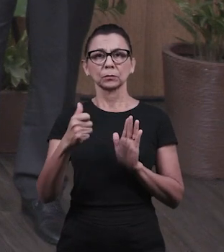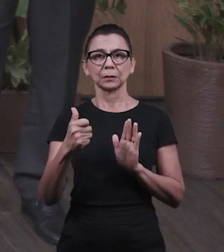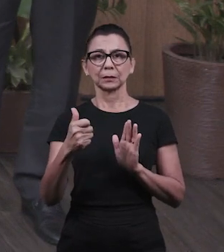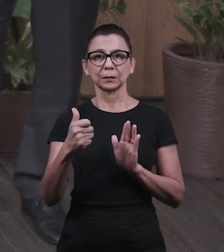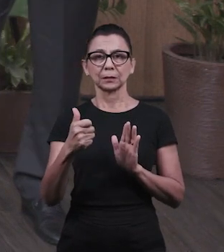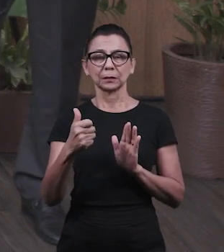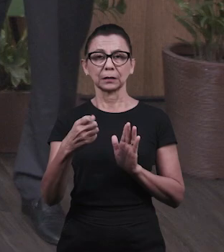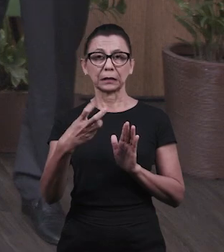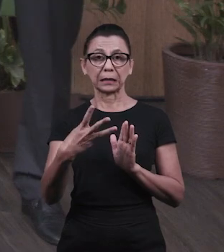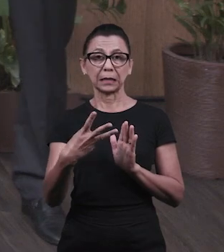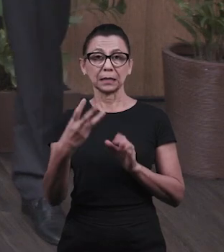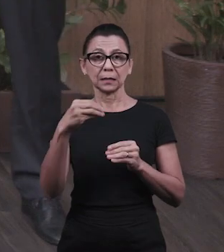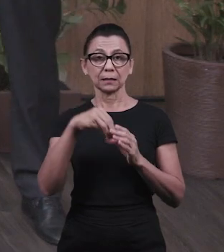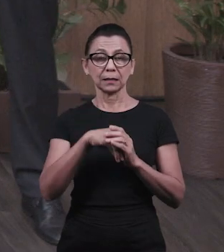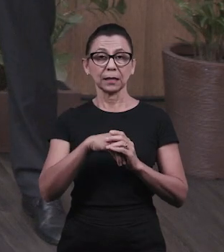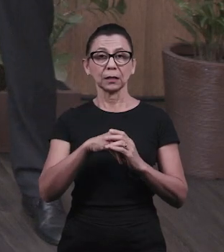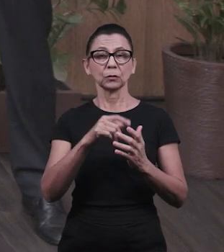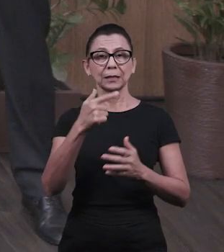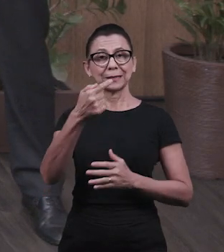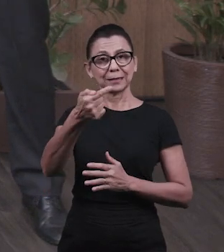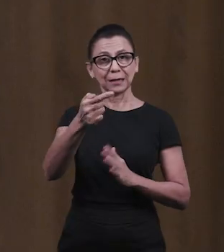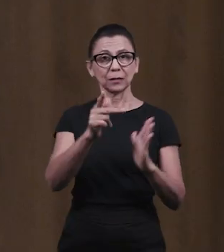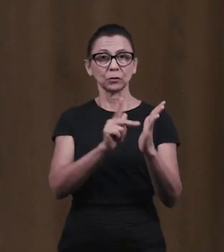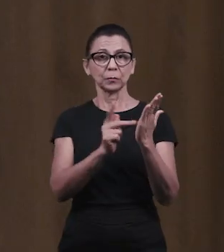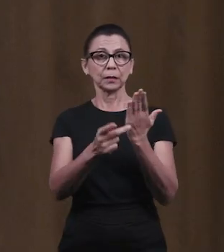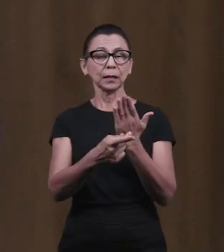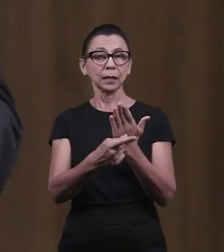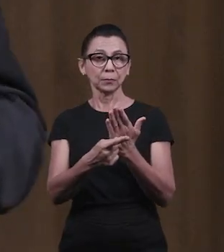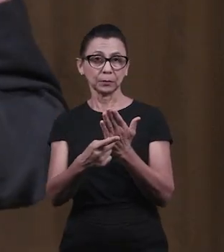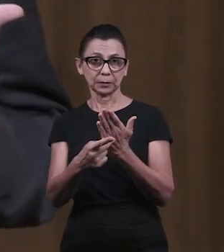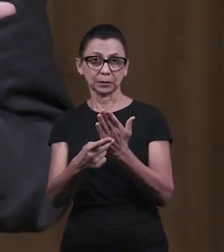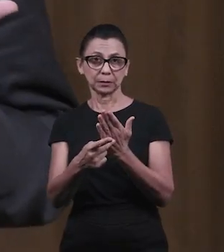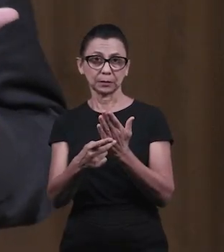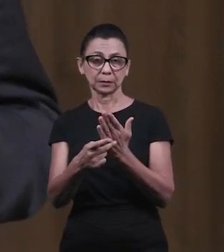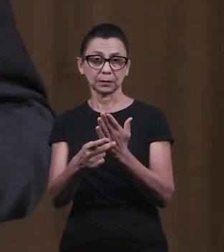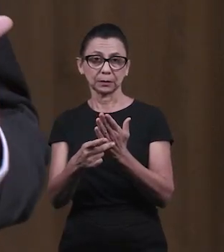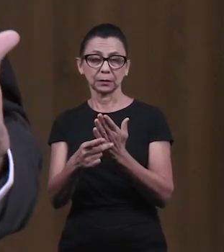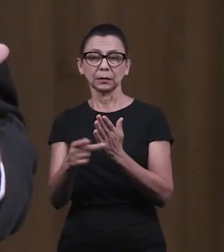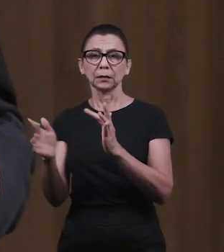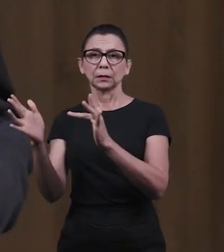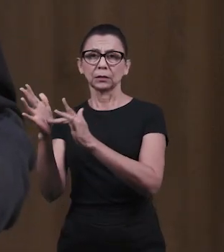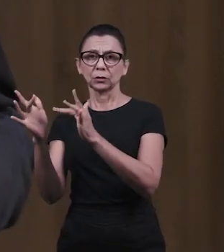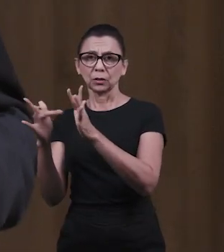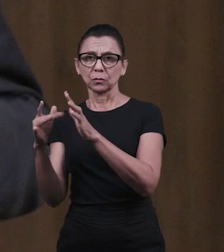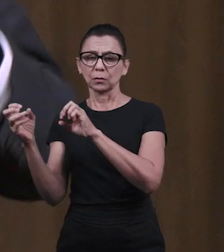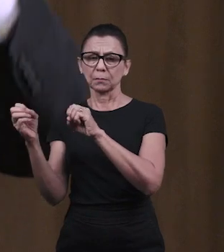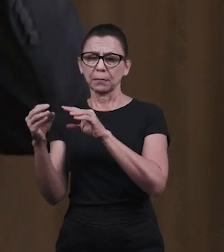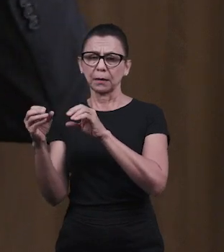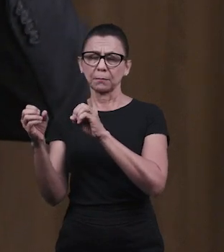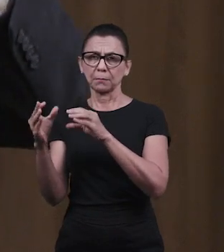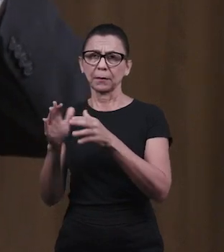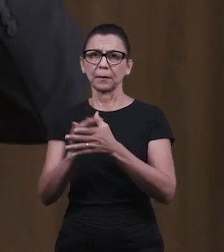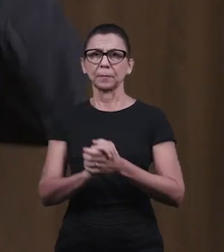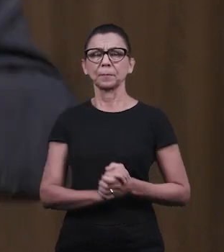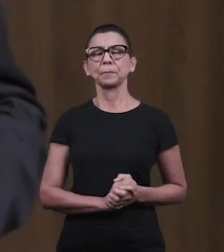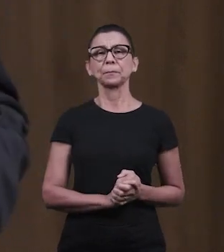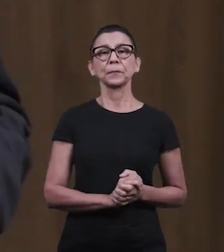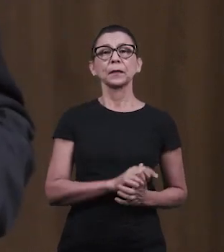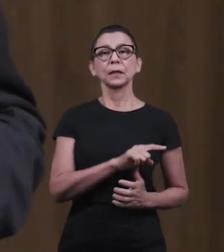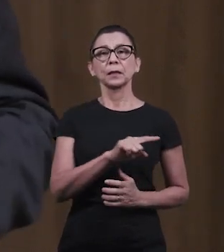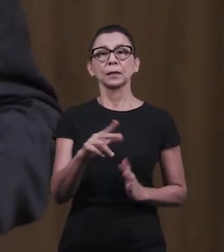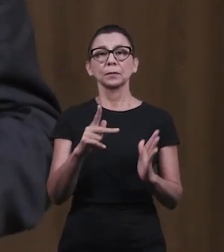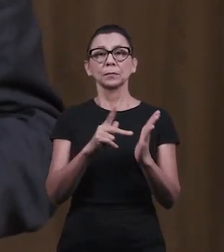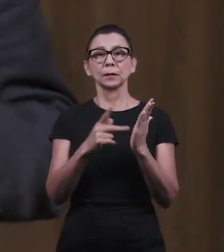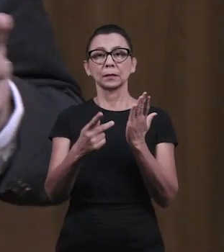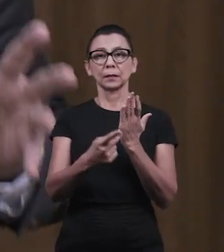царстве, которые Господь Иисус рассказал своим ученикам. И эти притчи, они знакомы всем,